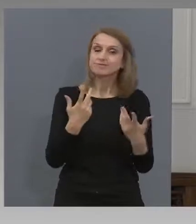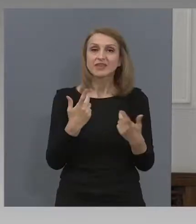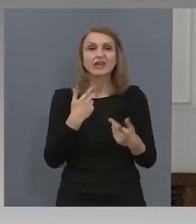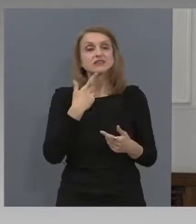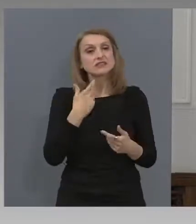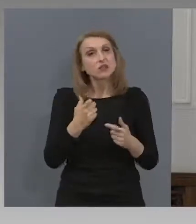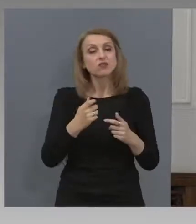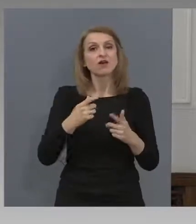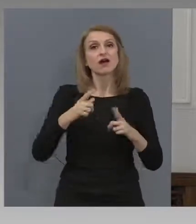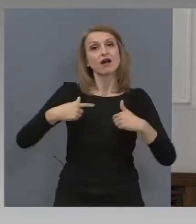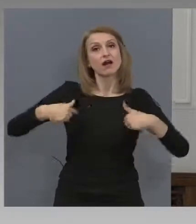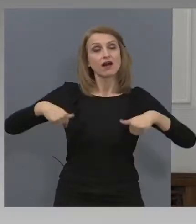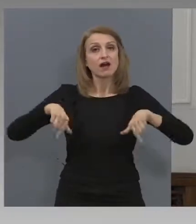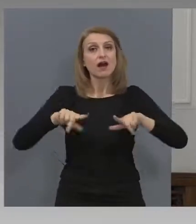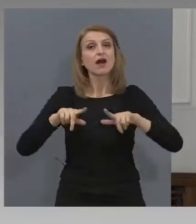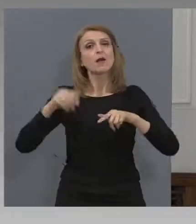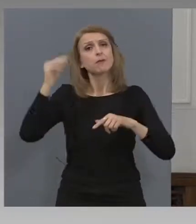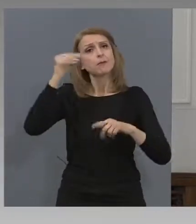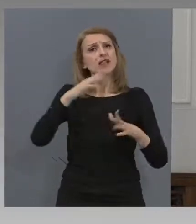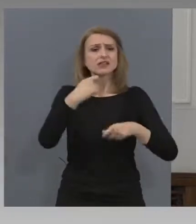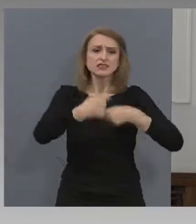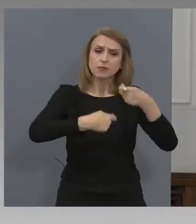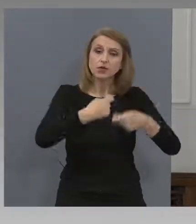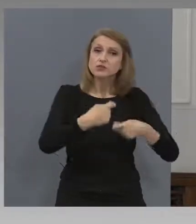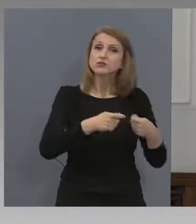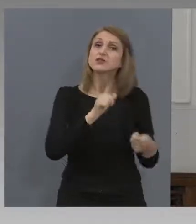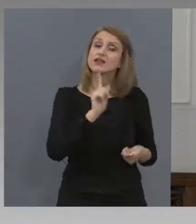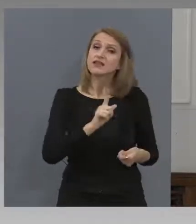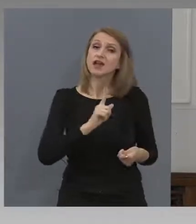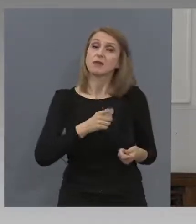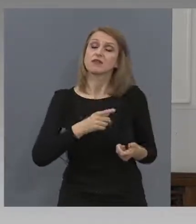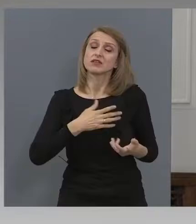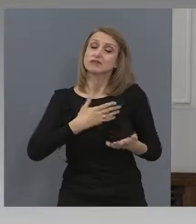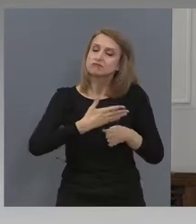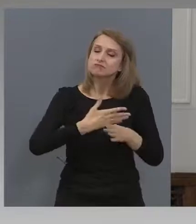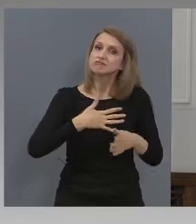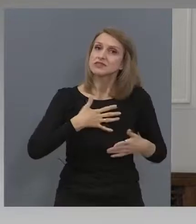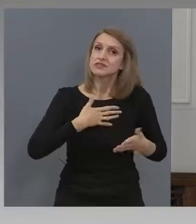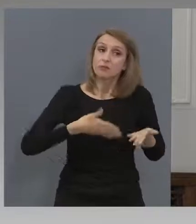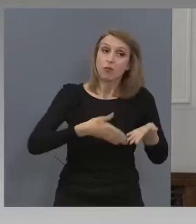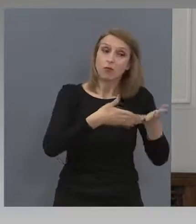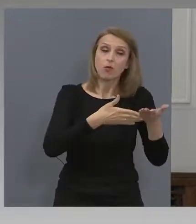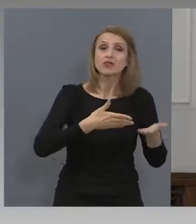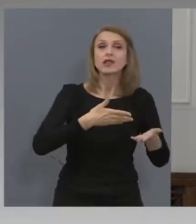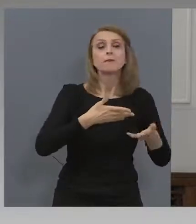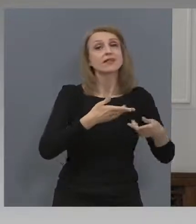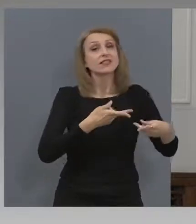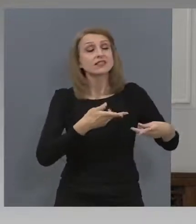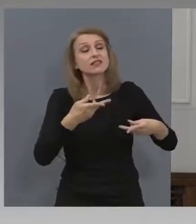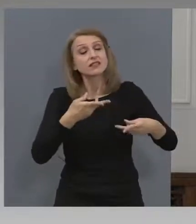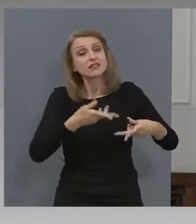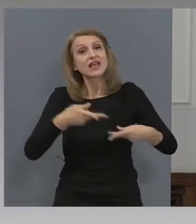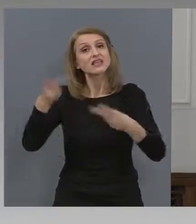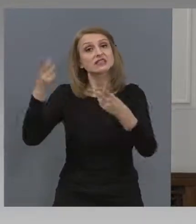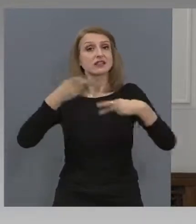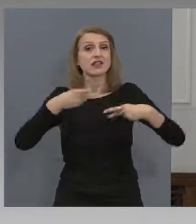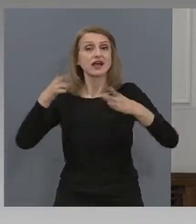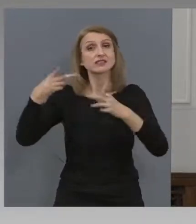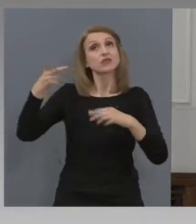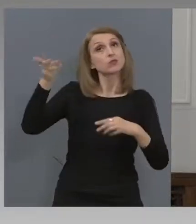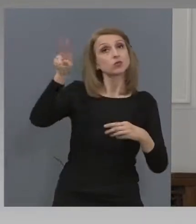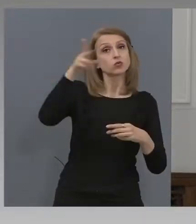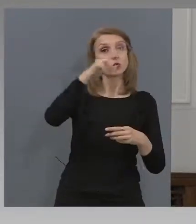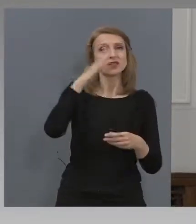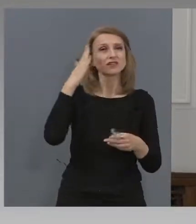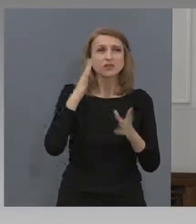българските производители да продължават да разчитат на пазарите за износ. Ще го поясня, тъй като виждам по лицата ви,